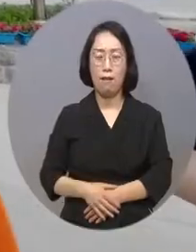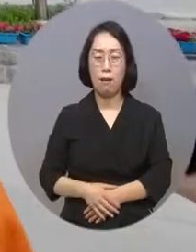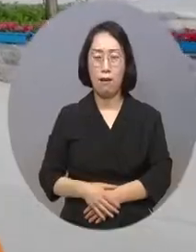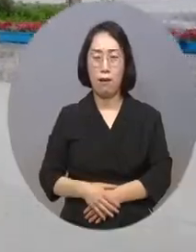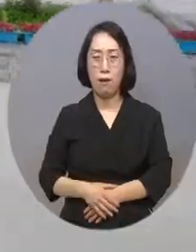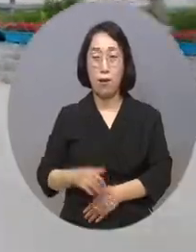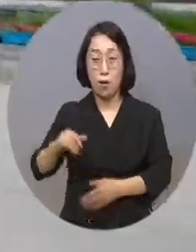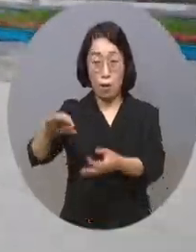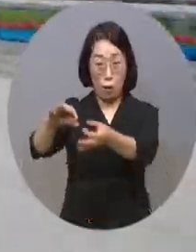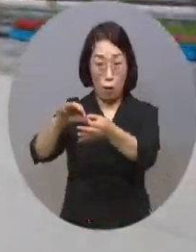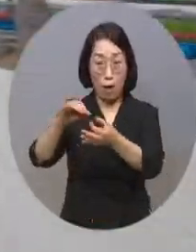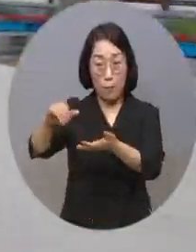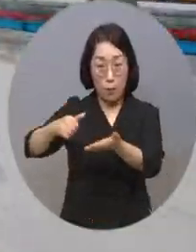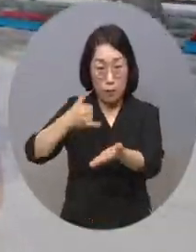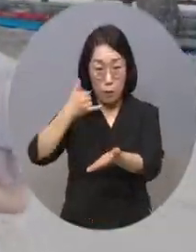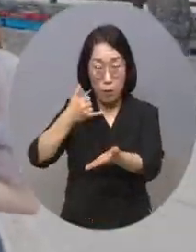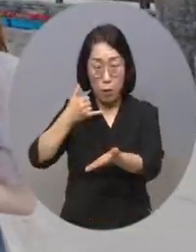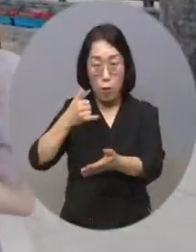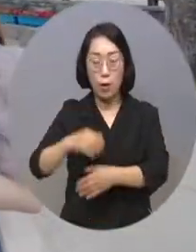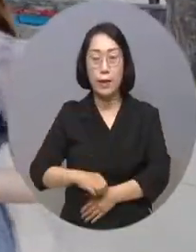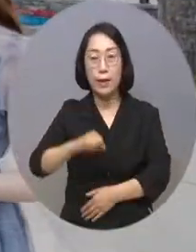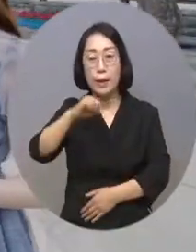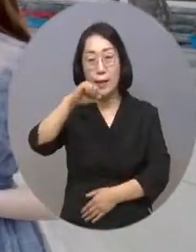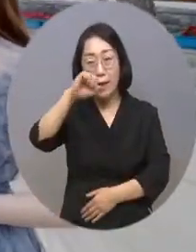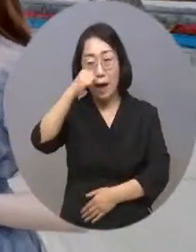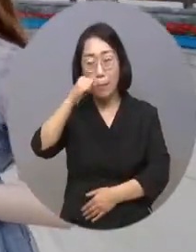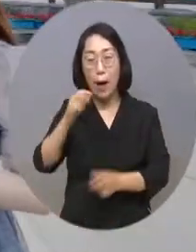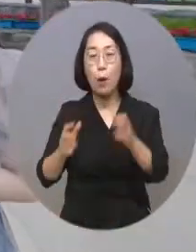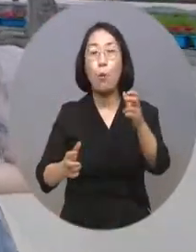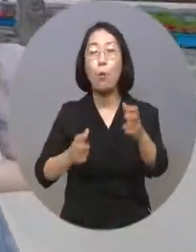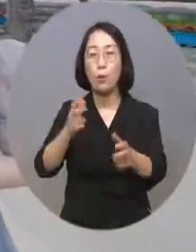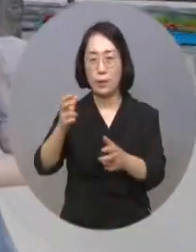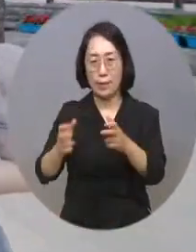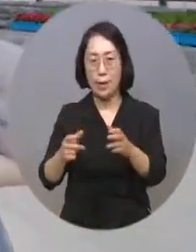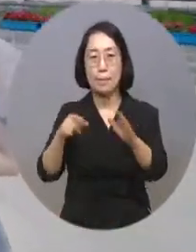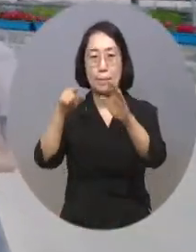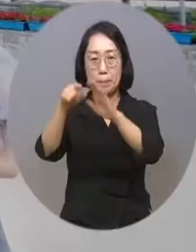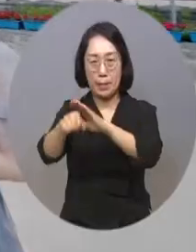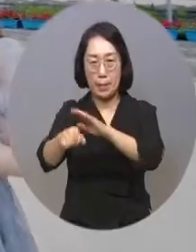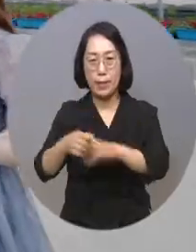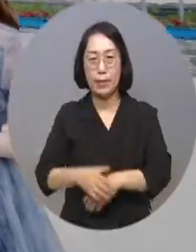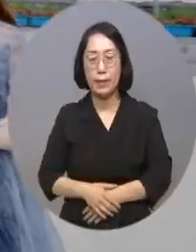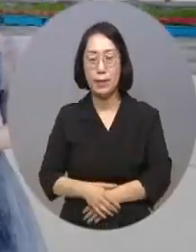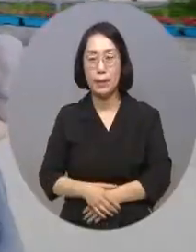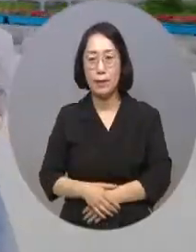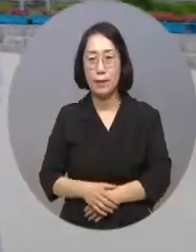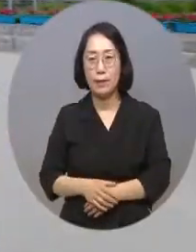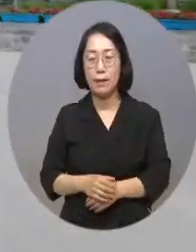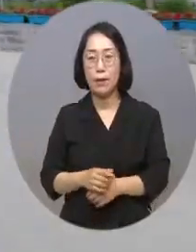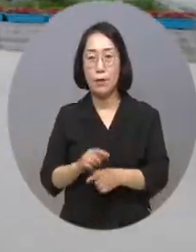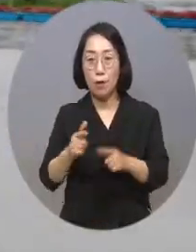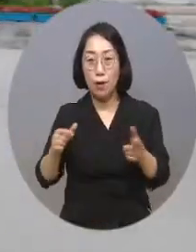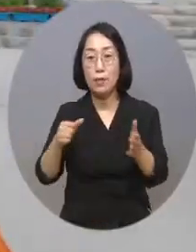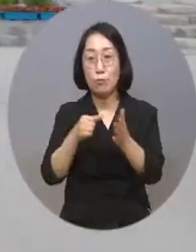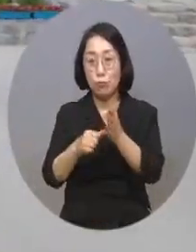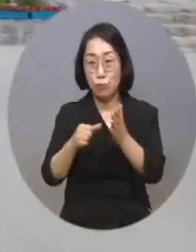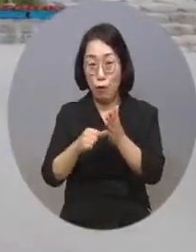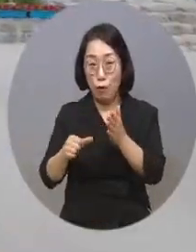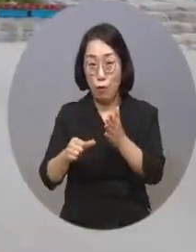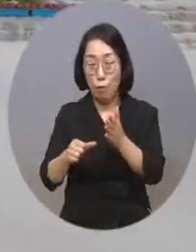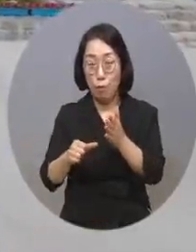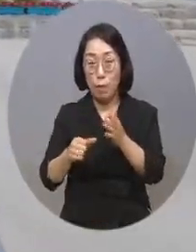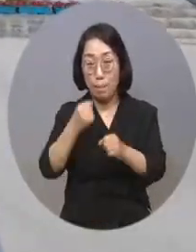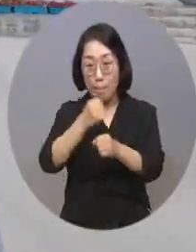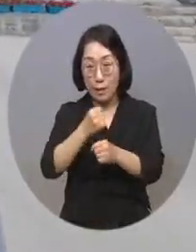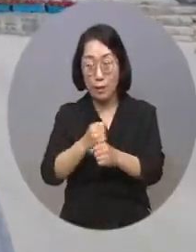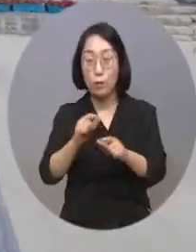와서 거기를 가야 돼요. 거기? 네, 양파 공장에 가서 그 양파 공장에 양파를 이제 물품을 수령하는 거 아니면 이제 물품을